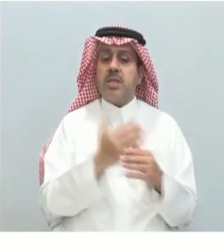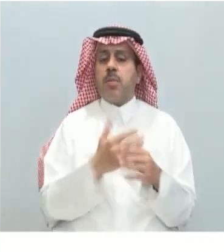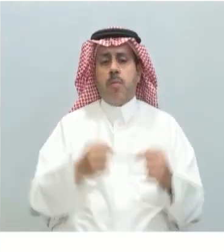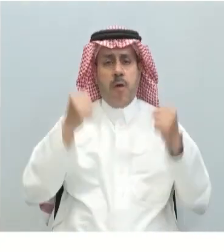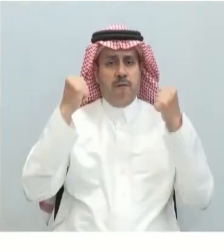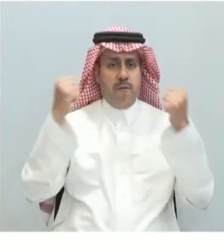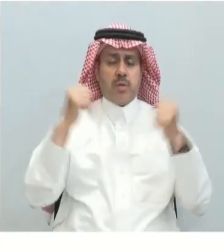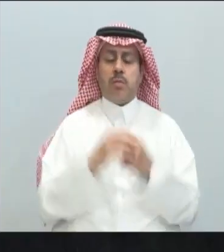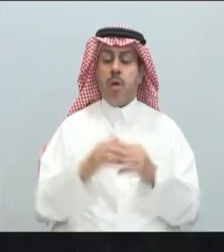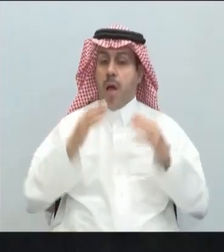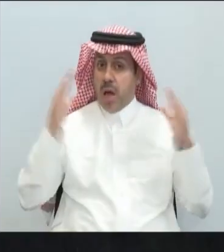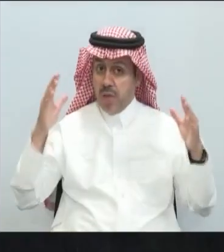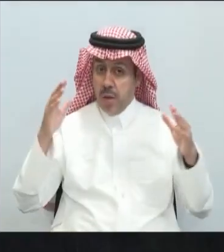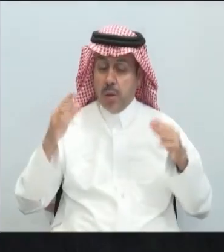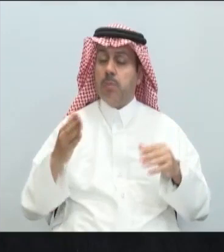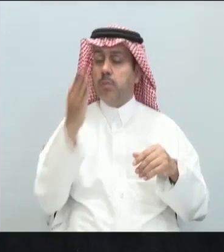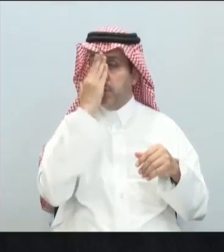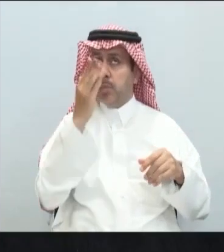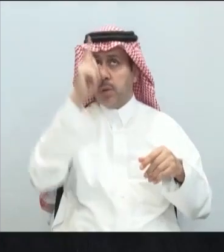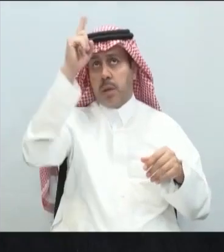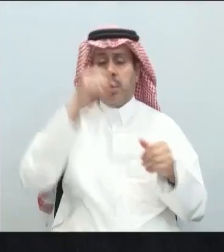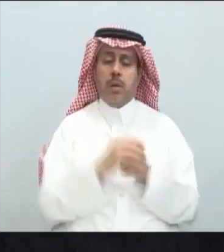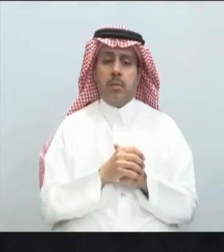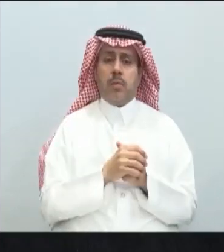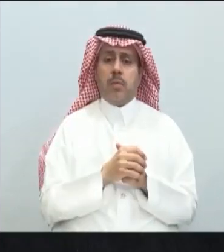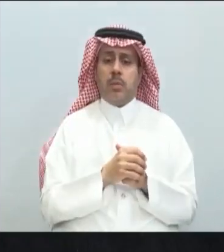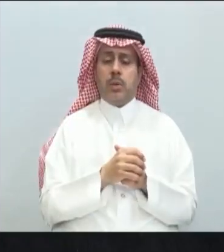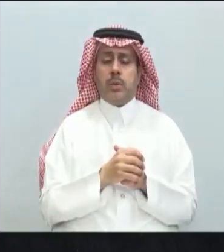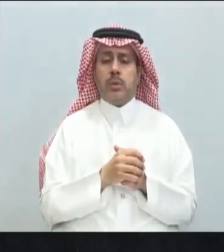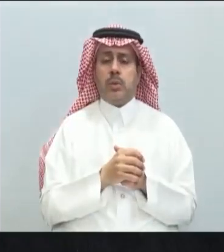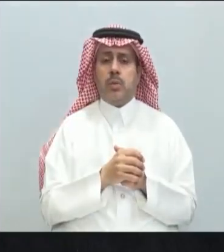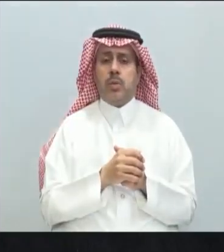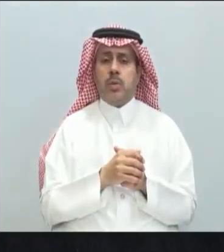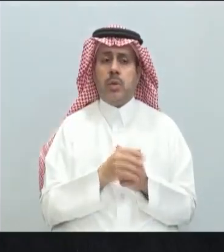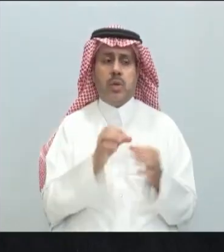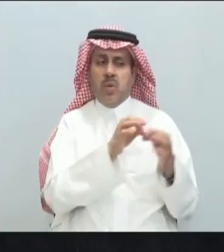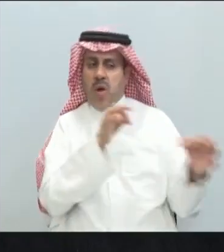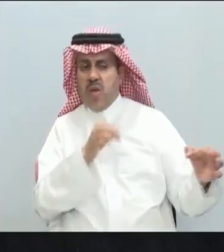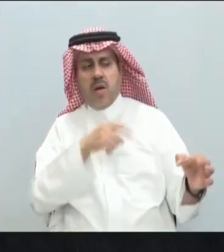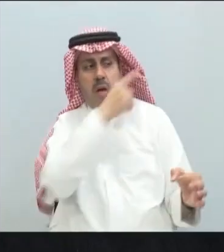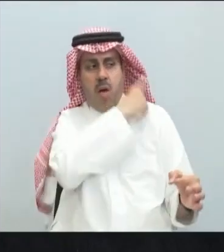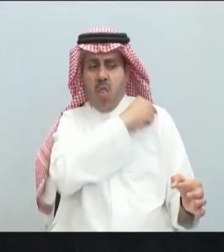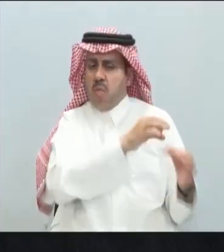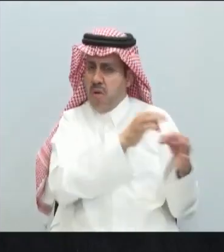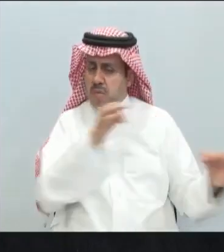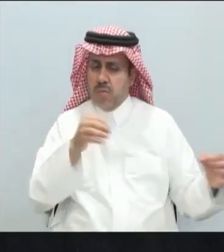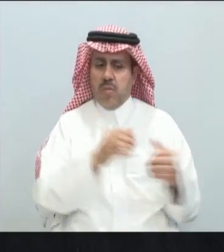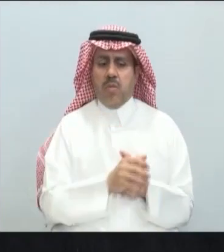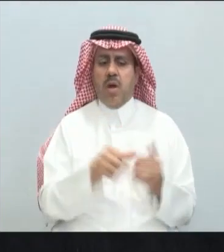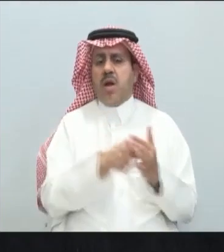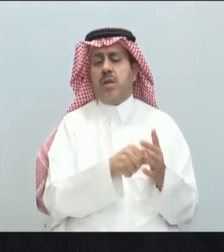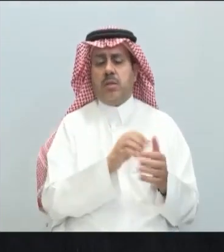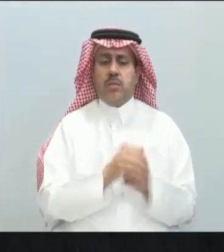الفلاح فاكثر ايها الطالب واكثري ايتها الطالبه من الطاعات ولنحذر ونقلل بل